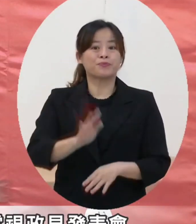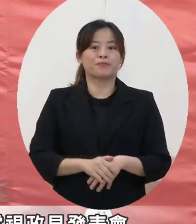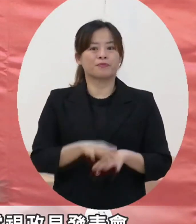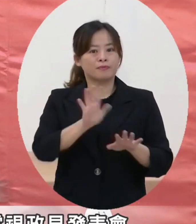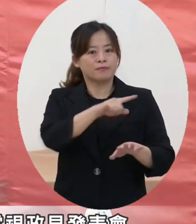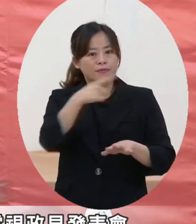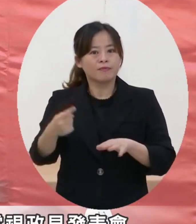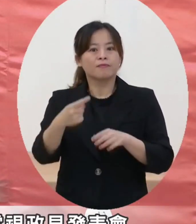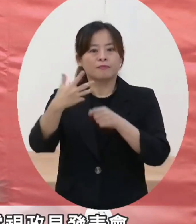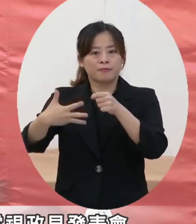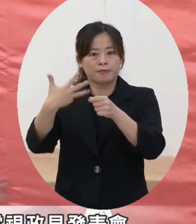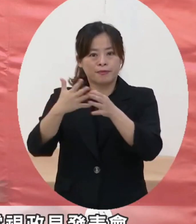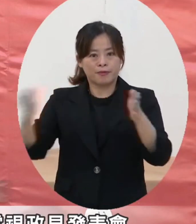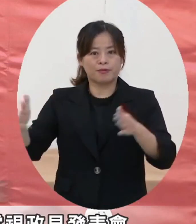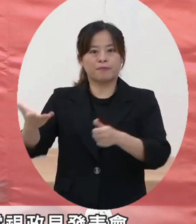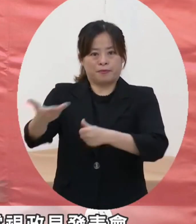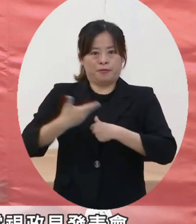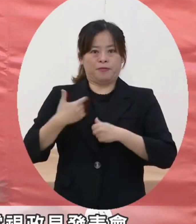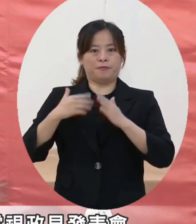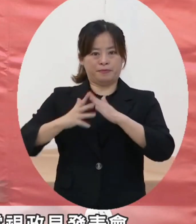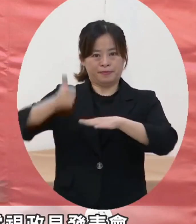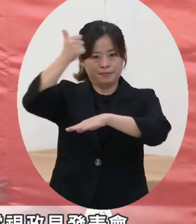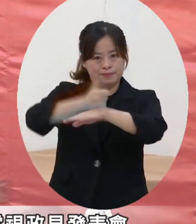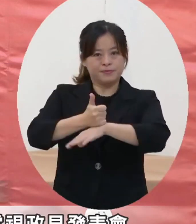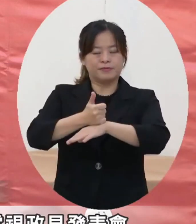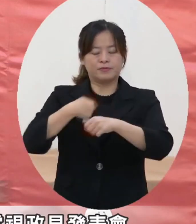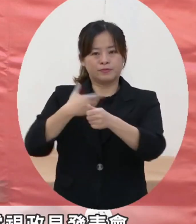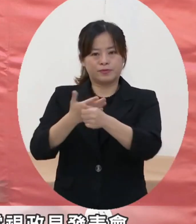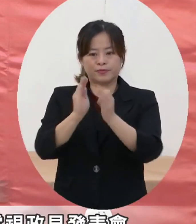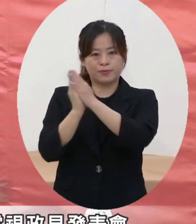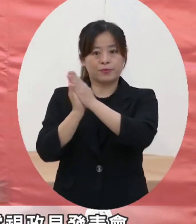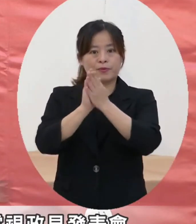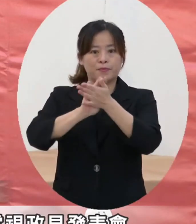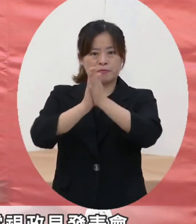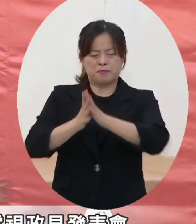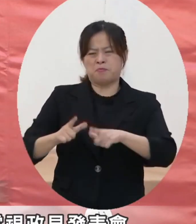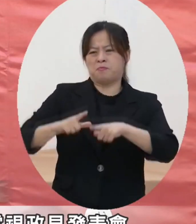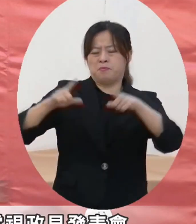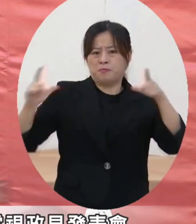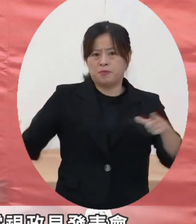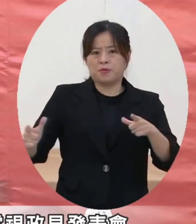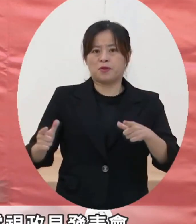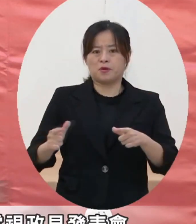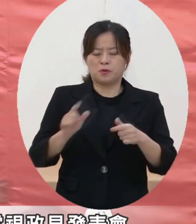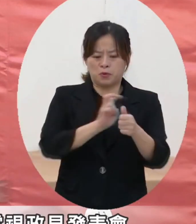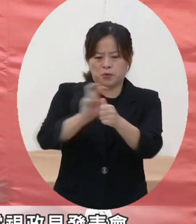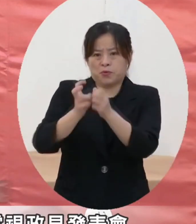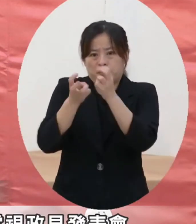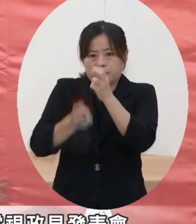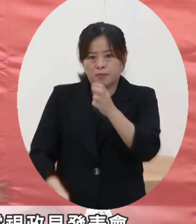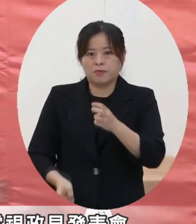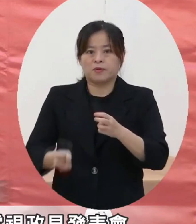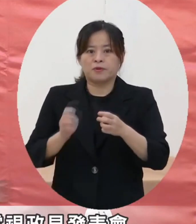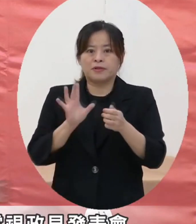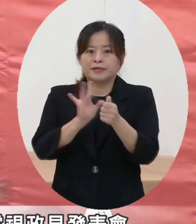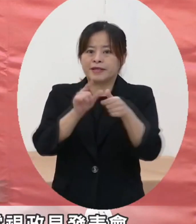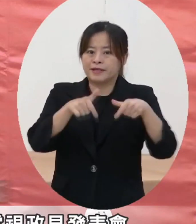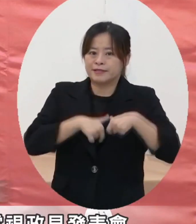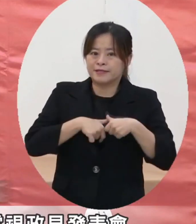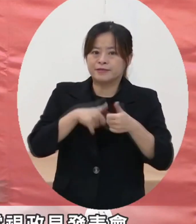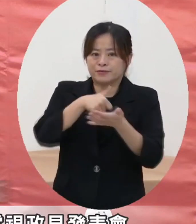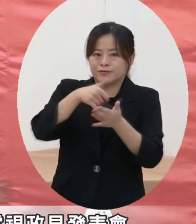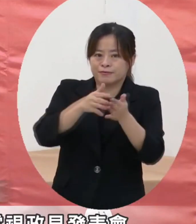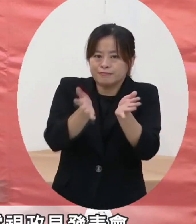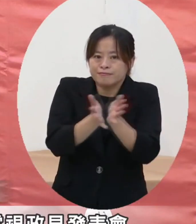接下来的8年，让运鹏当市长，我们要让桃园成为格局最大、照顾最细、最贴心弱势